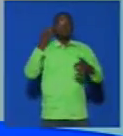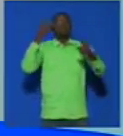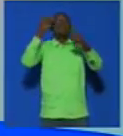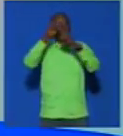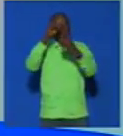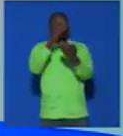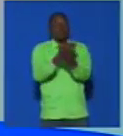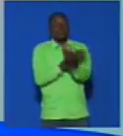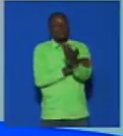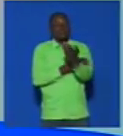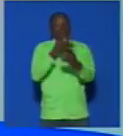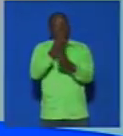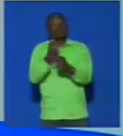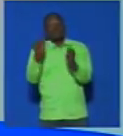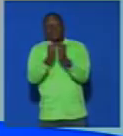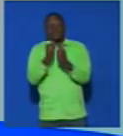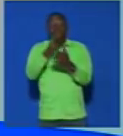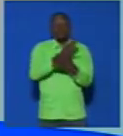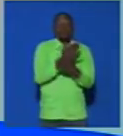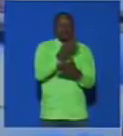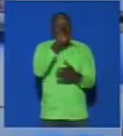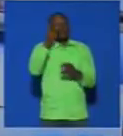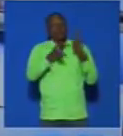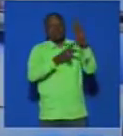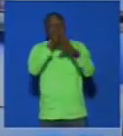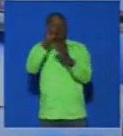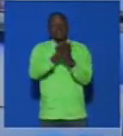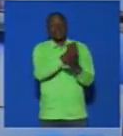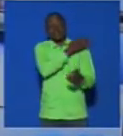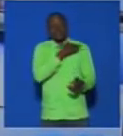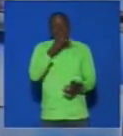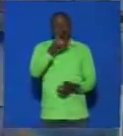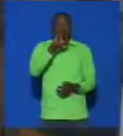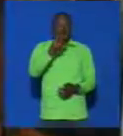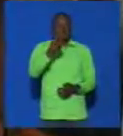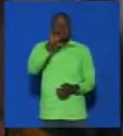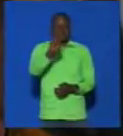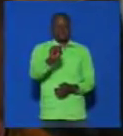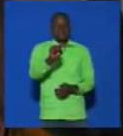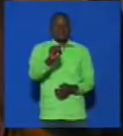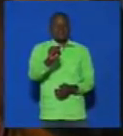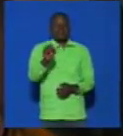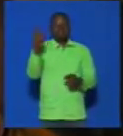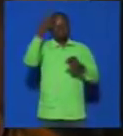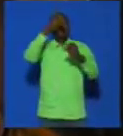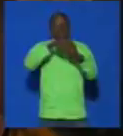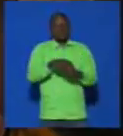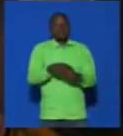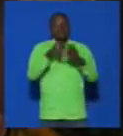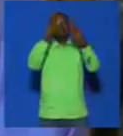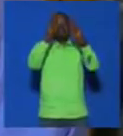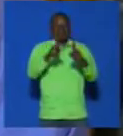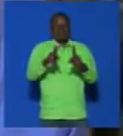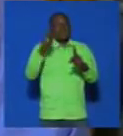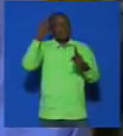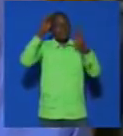la collaboration entre les populations et les fds il ya monaco-le mans ses 12 ans la participation citoyenne des